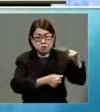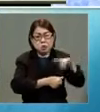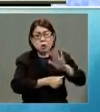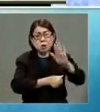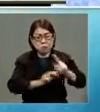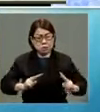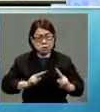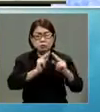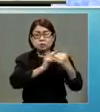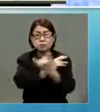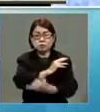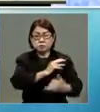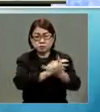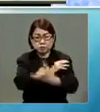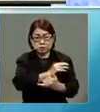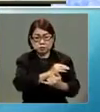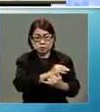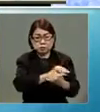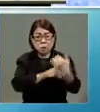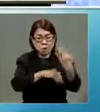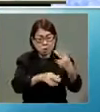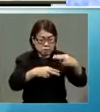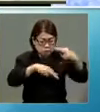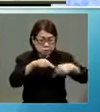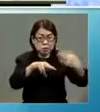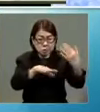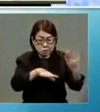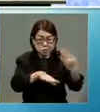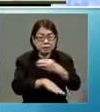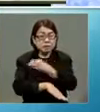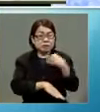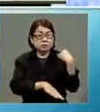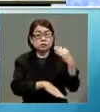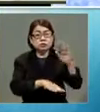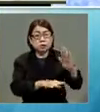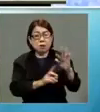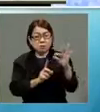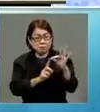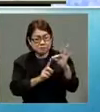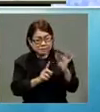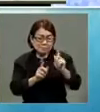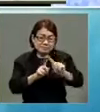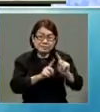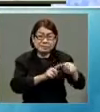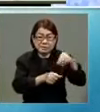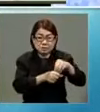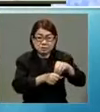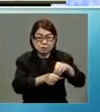งการต่างประเทศนะครับโดยทางสถานทูตทั้ง2ประเทศนี้นะครับนี่ก็แส